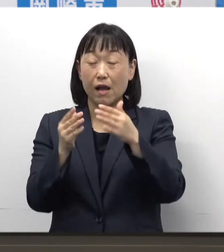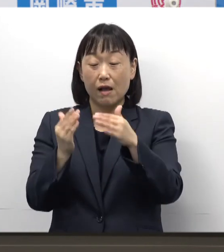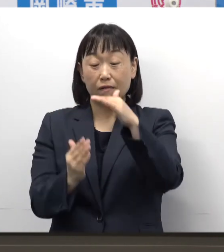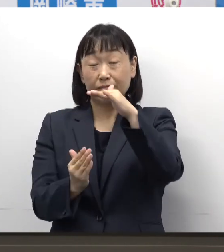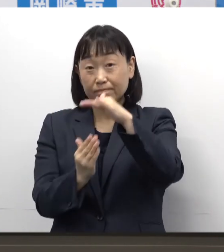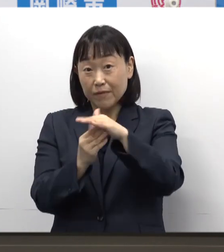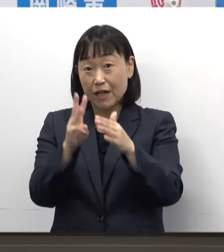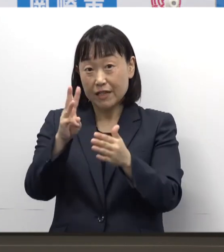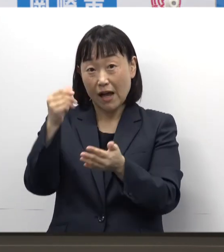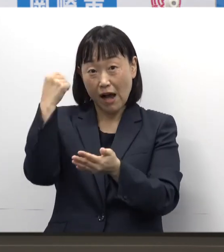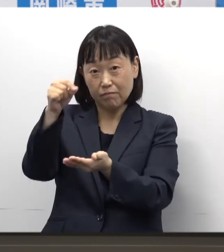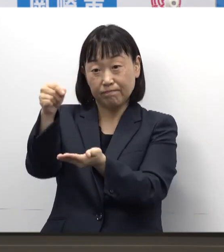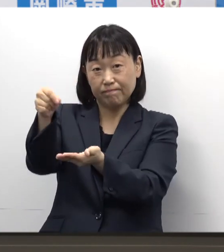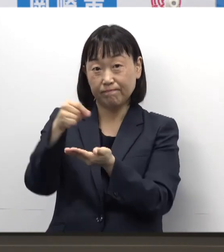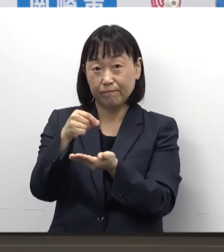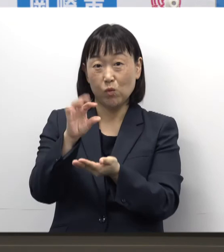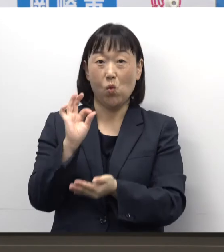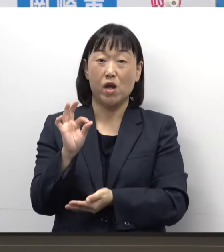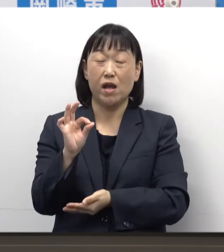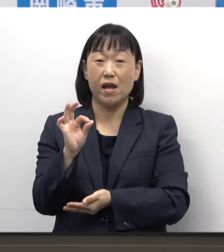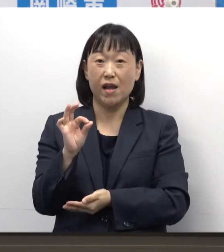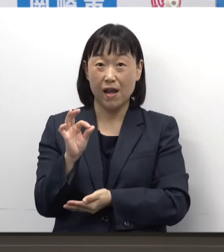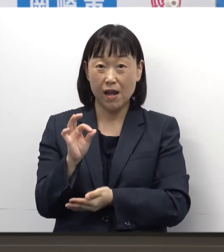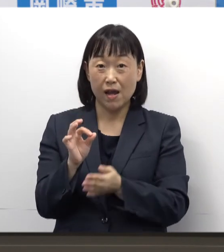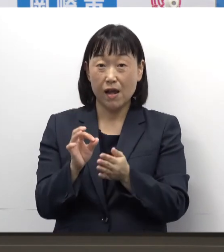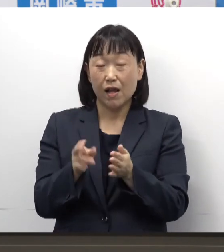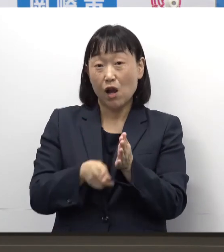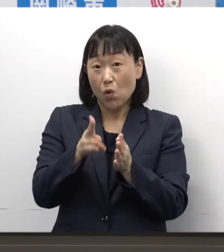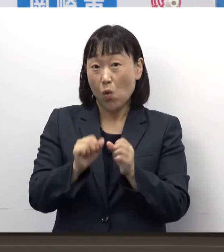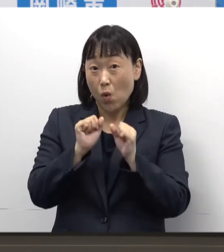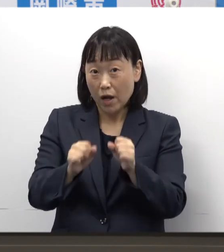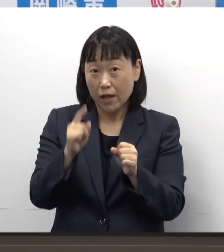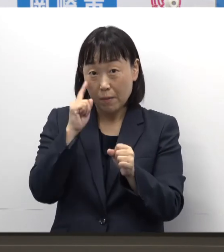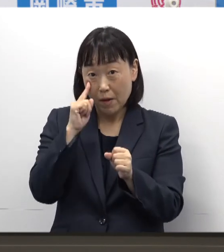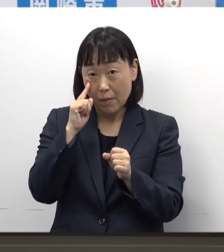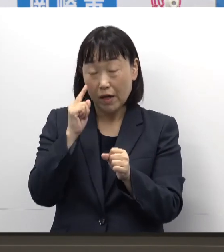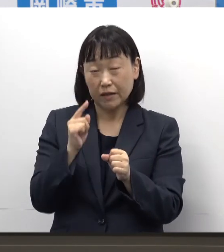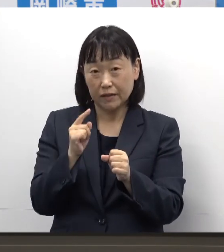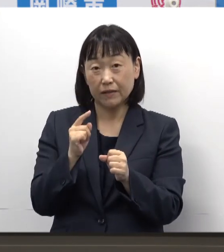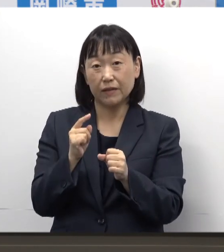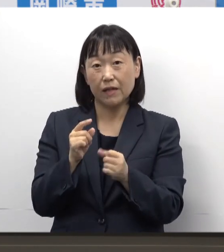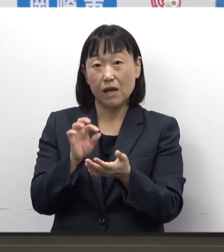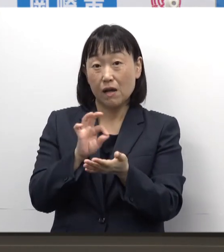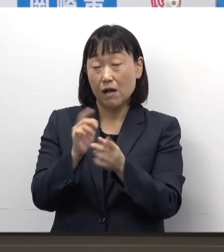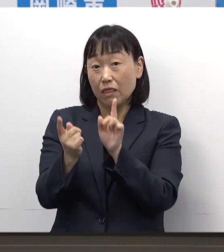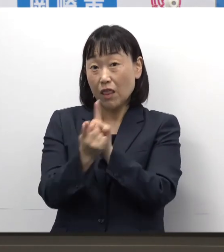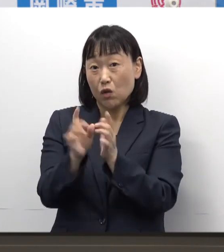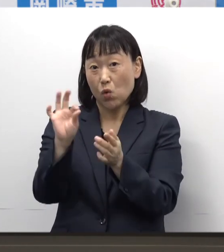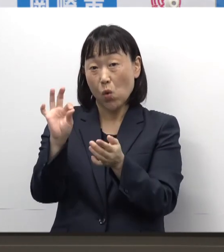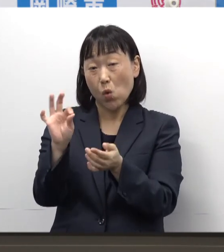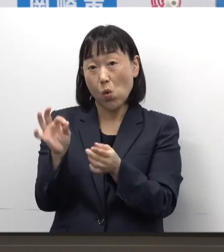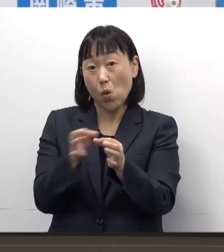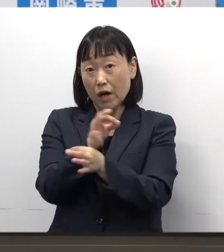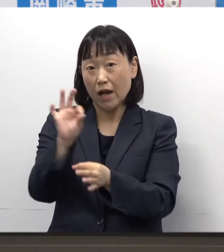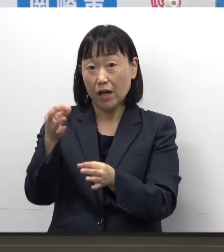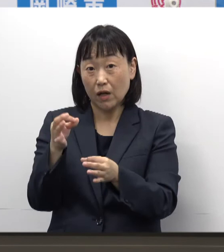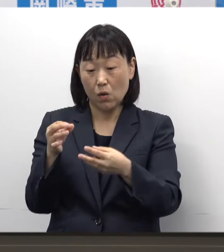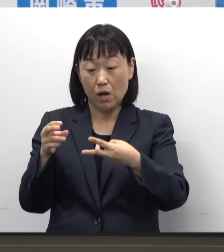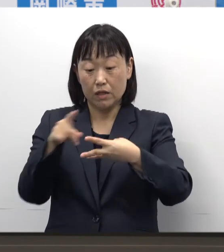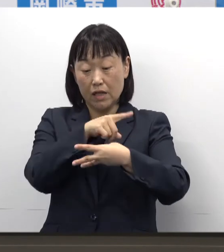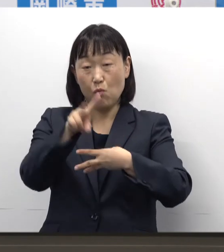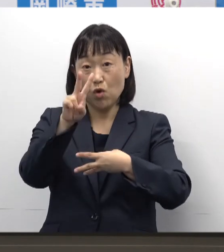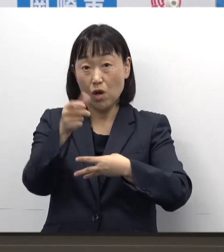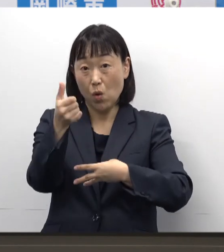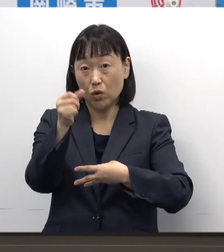優秀ルート実際に旅行商品として再考した場合は対象経費の3分の2最大50万円を